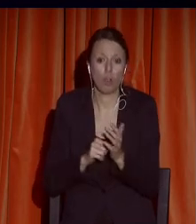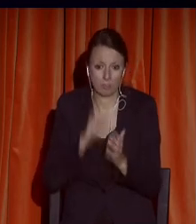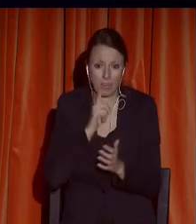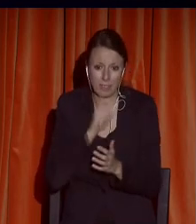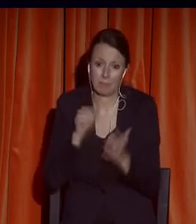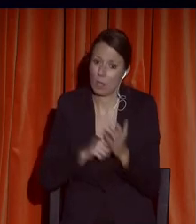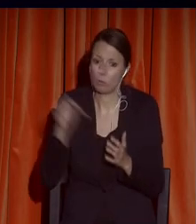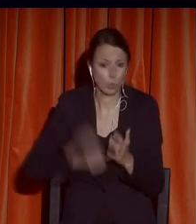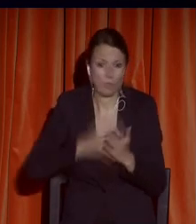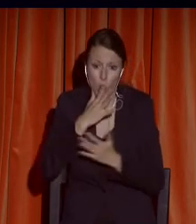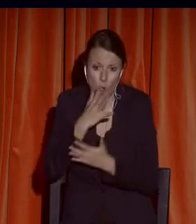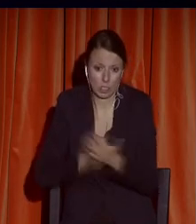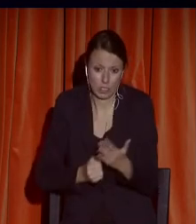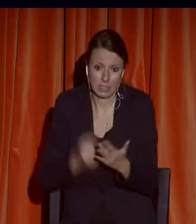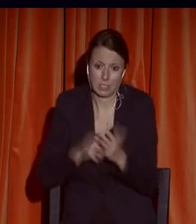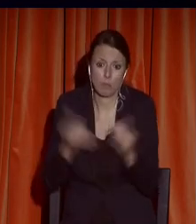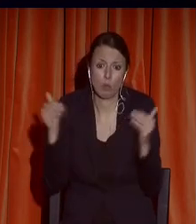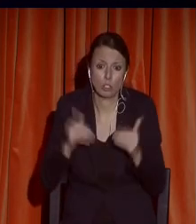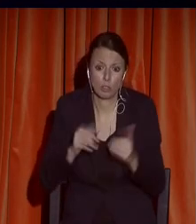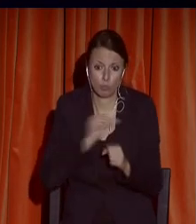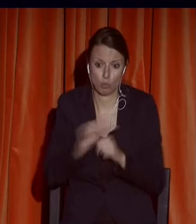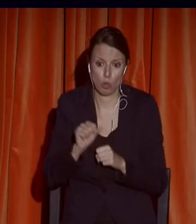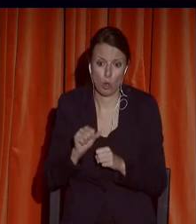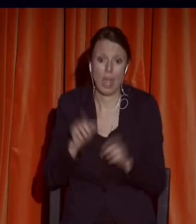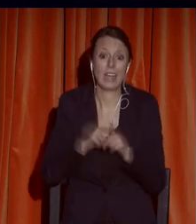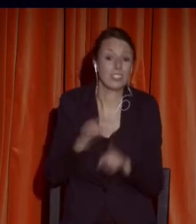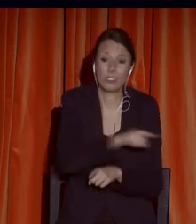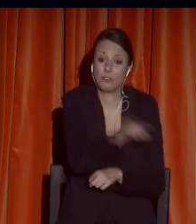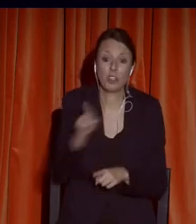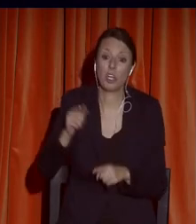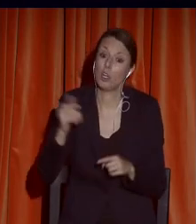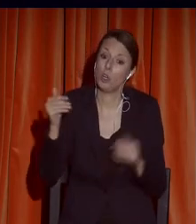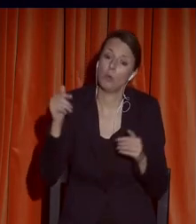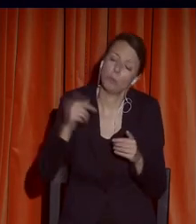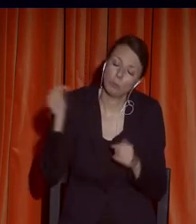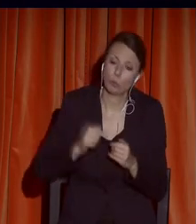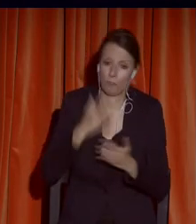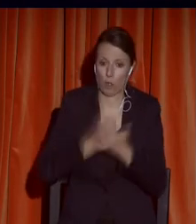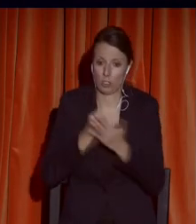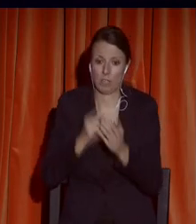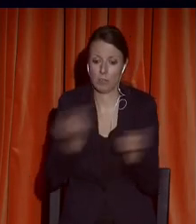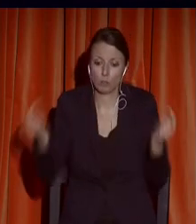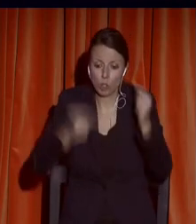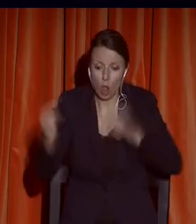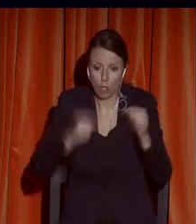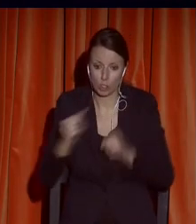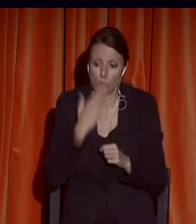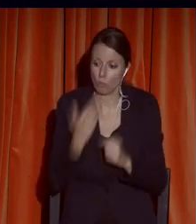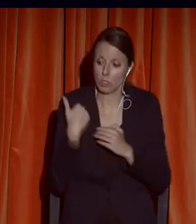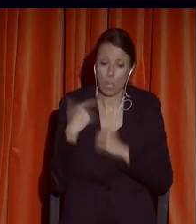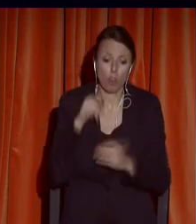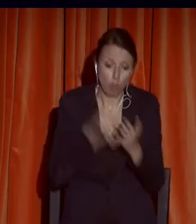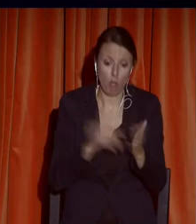wykorzystać i my musimy go wykorzystać, ale też dobrze, żebyście go państwo wykorzystywali, przychodzili do nas i mówili, to potrzebujemy, żebyście